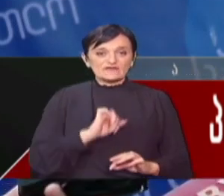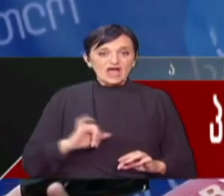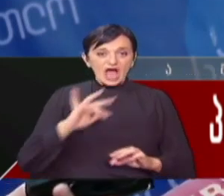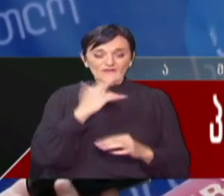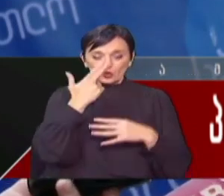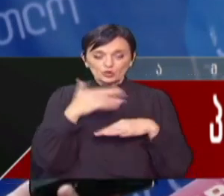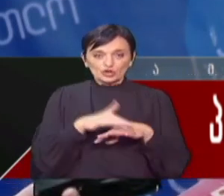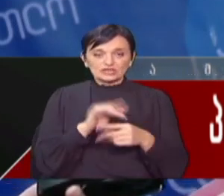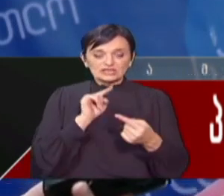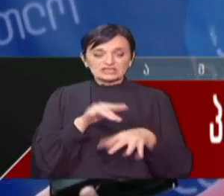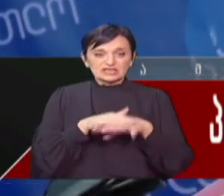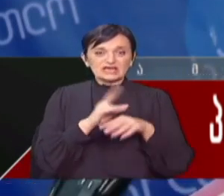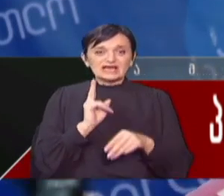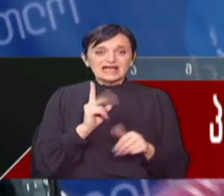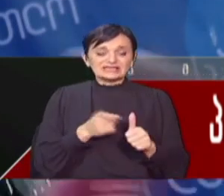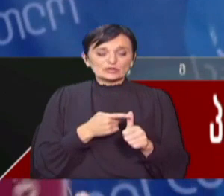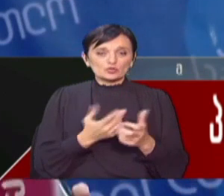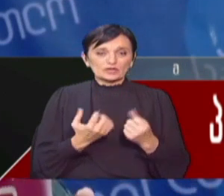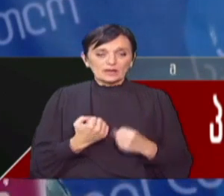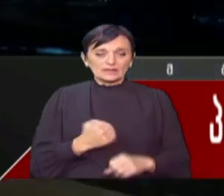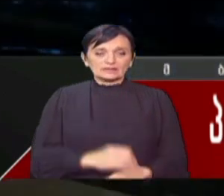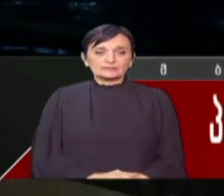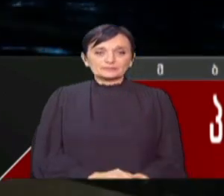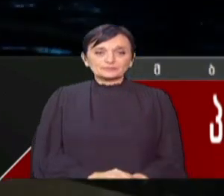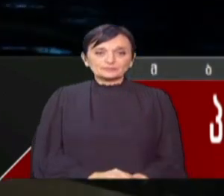Eurointegrație, Sabutas, Kandidatis, Statusis, Mirabisa.